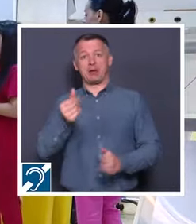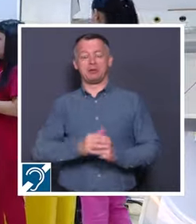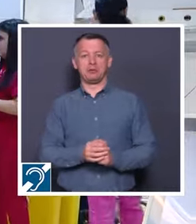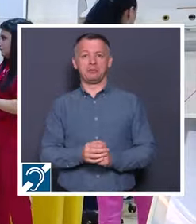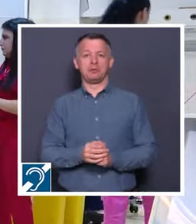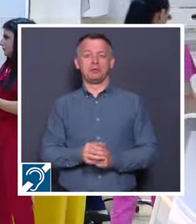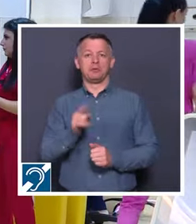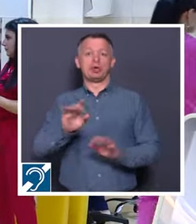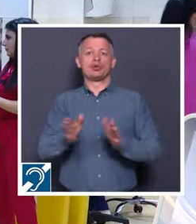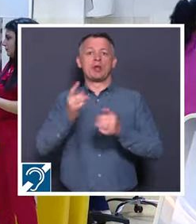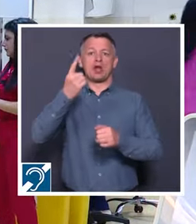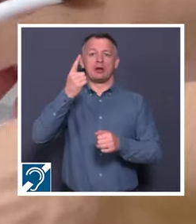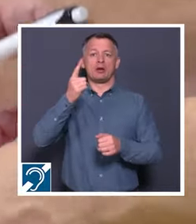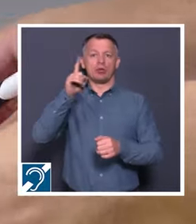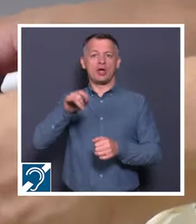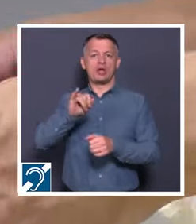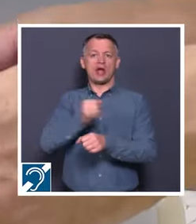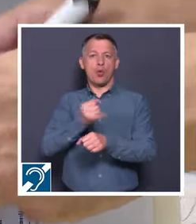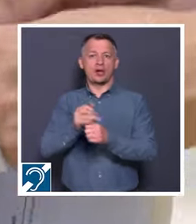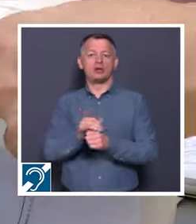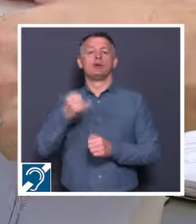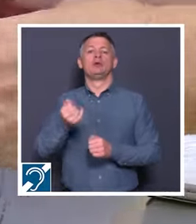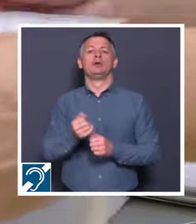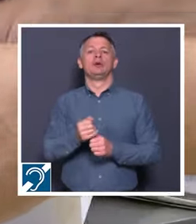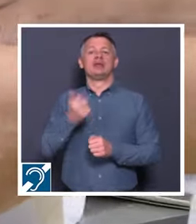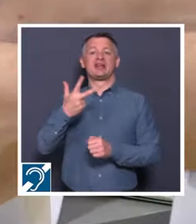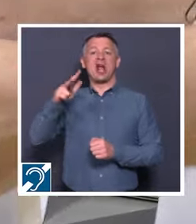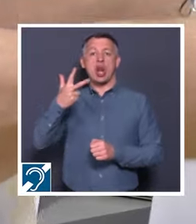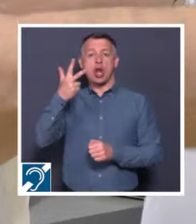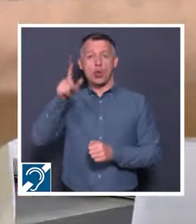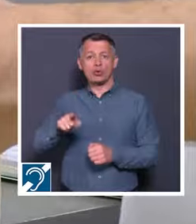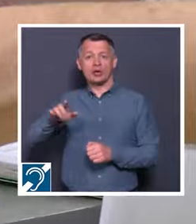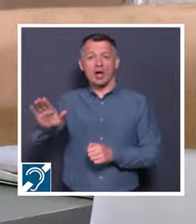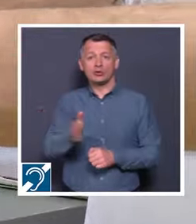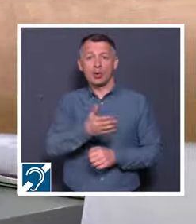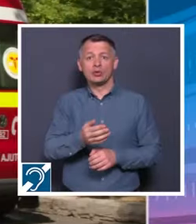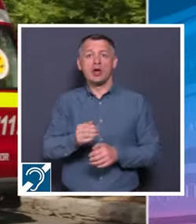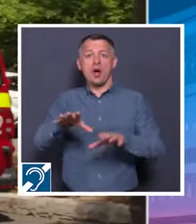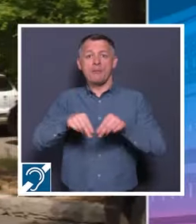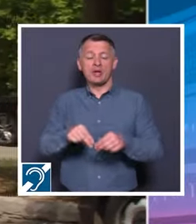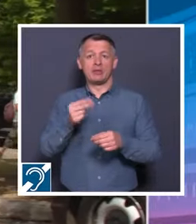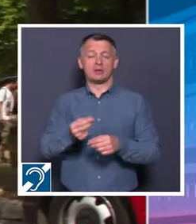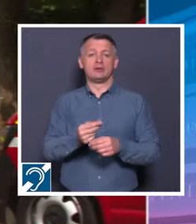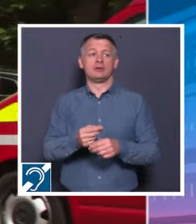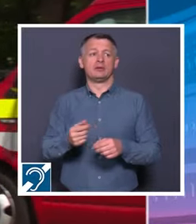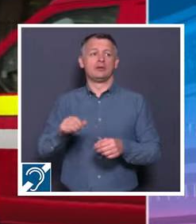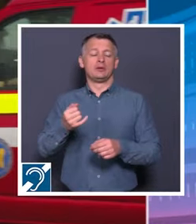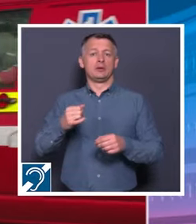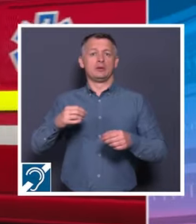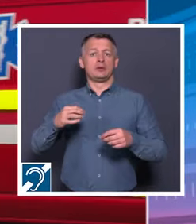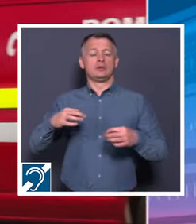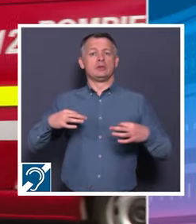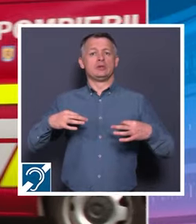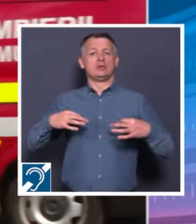1 ianuarie, în cele 3 luni care au trecut până acum, am primit o indemnizație de concediu medical mai mică